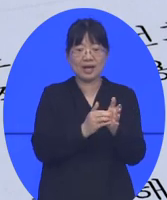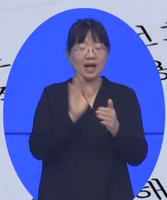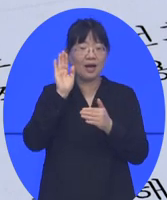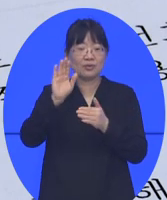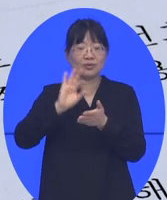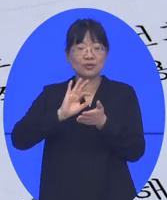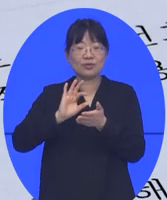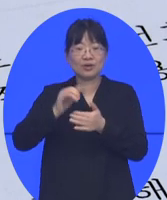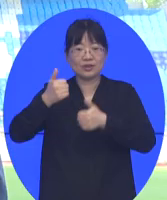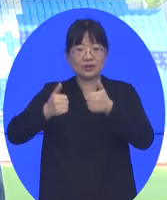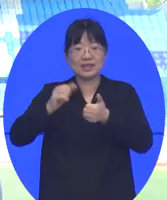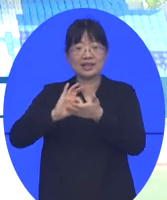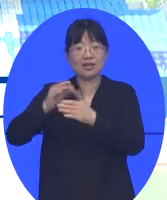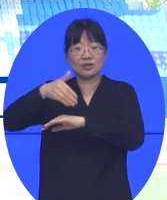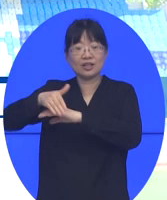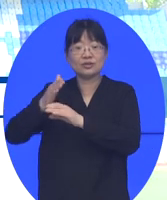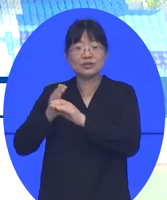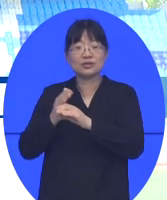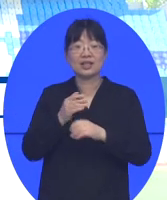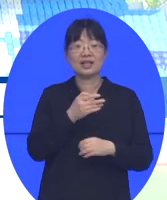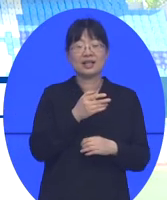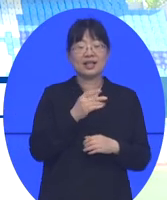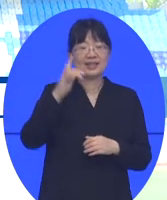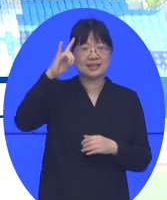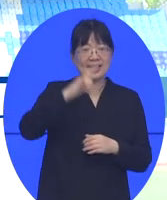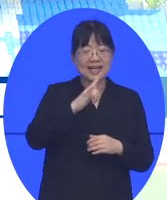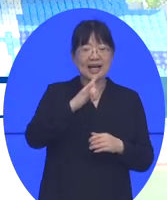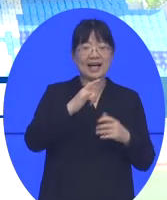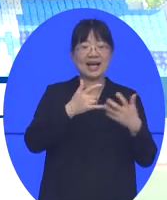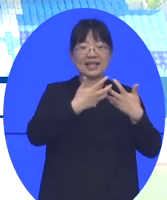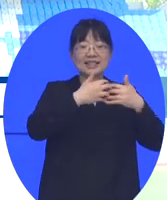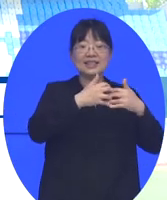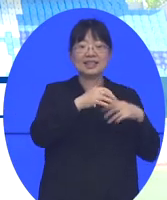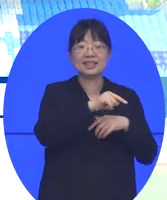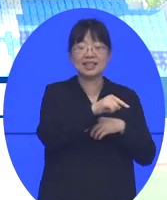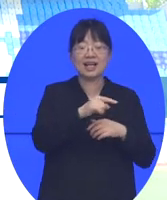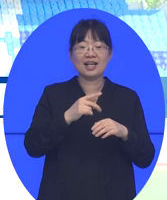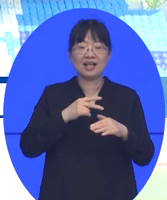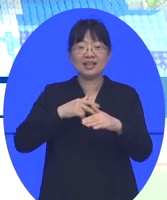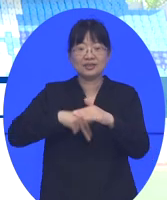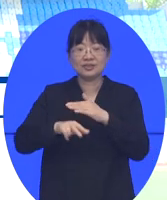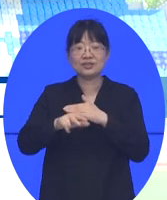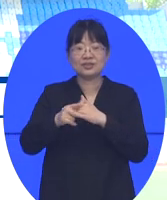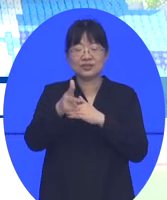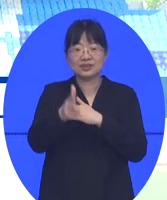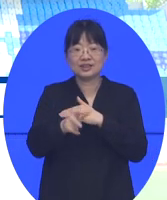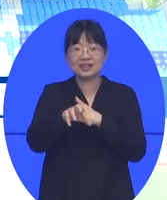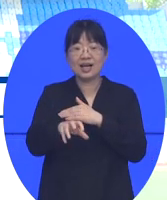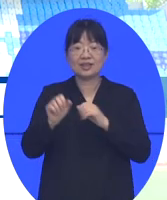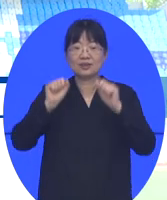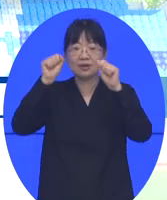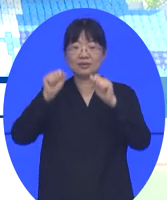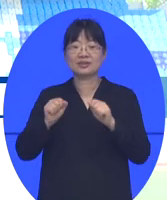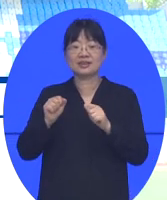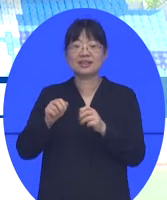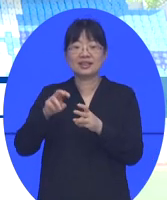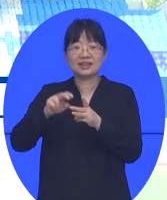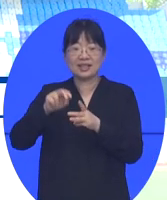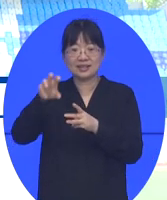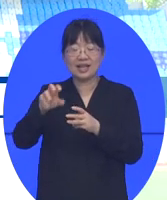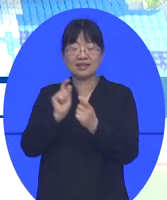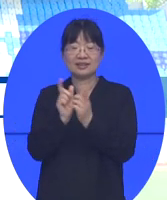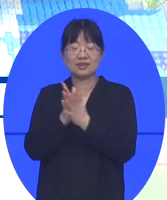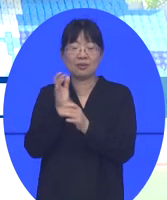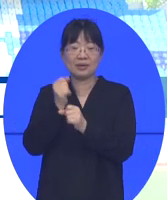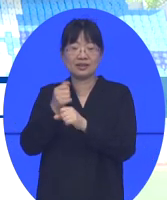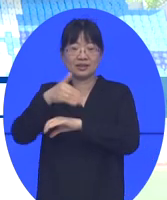경기에 사용합니다. 태양광 패널도 재단 내에 있는 주차장 부지 그리고 스포츠센터 지붕을 활용해서 직접 설치할